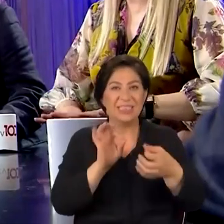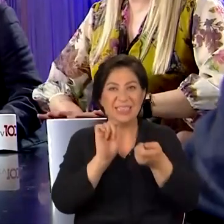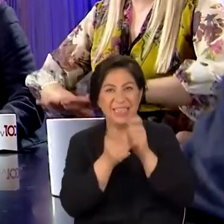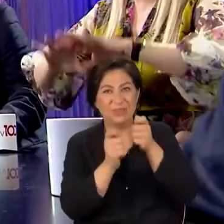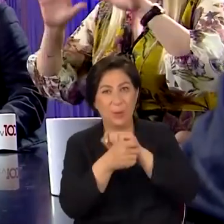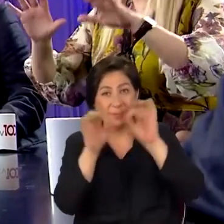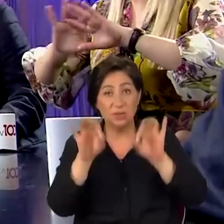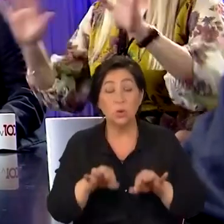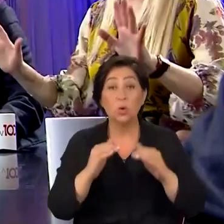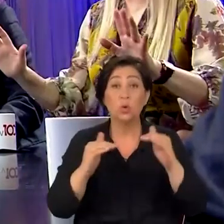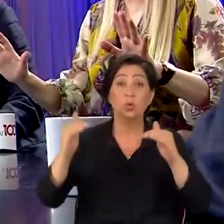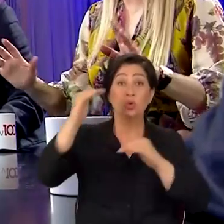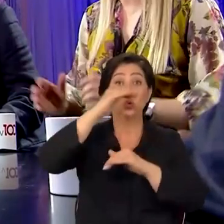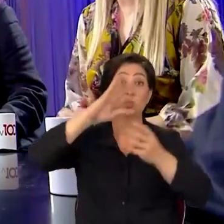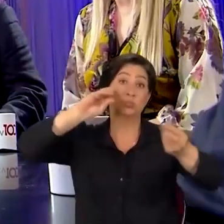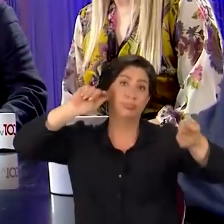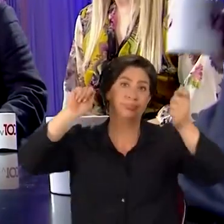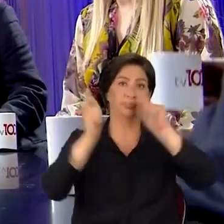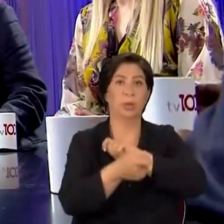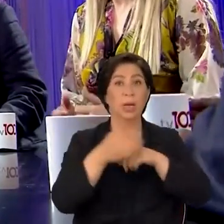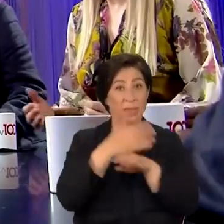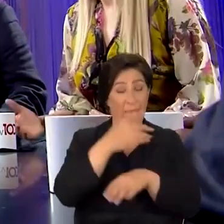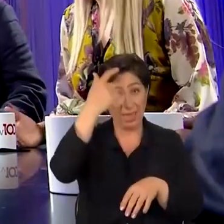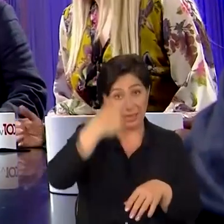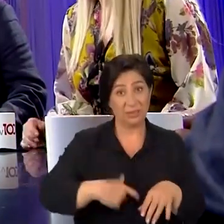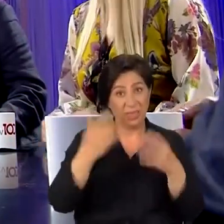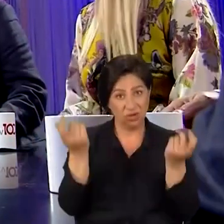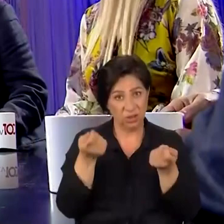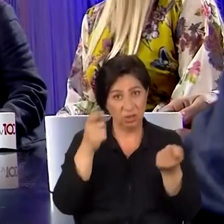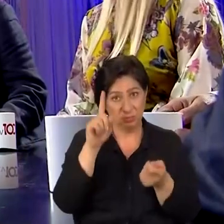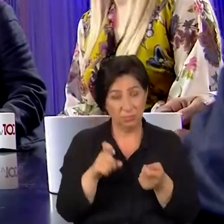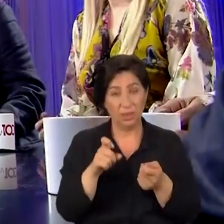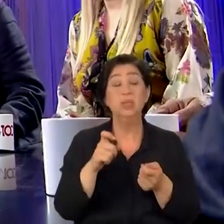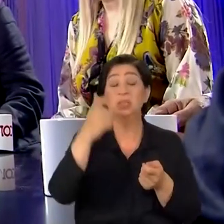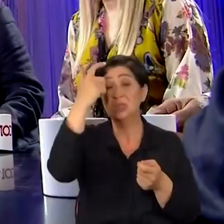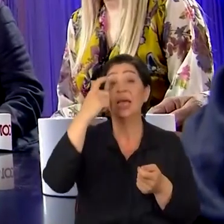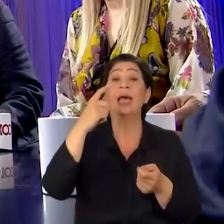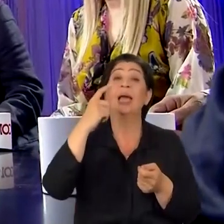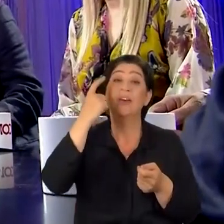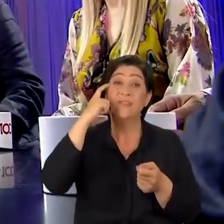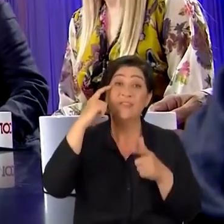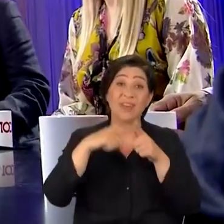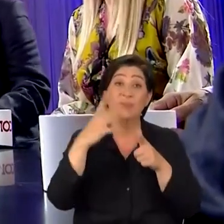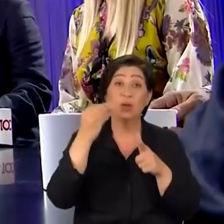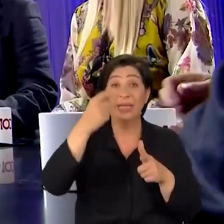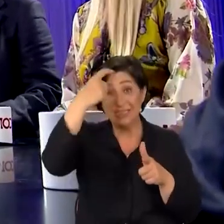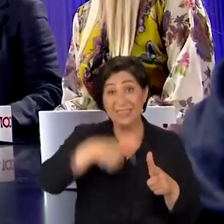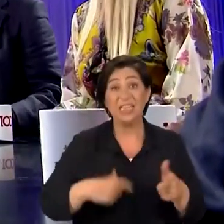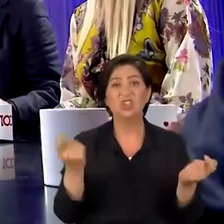andan itibaren üst yapı aslında tamamen dönüşür. Aslında insan çalışır mı felsefi olarak? İnsan çalışmak zorunda. Yani nereden